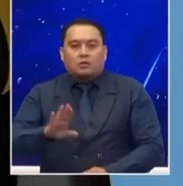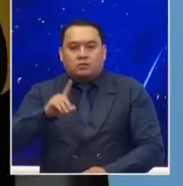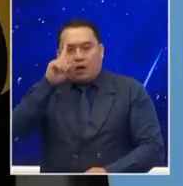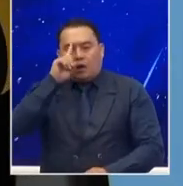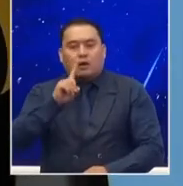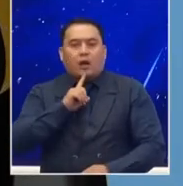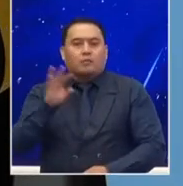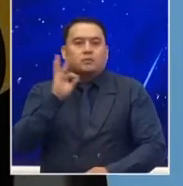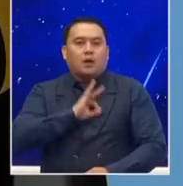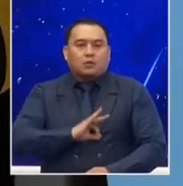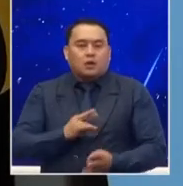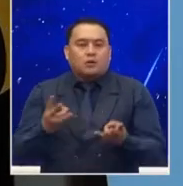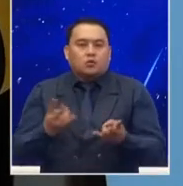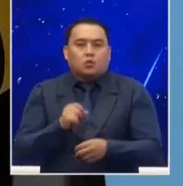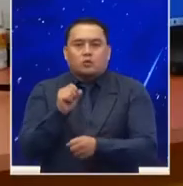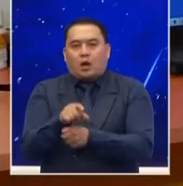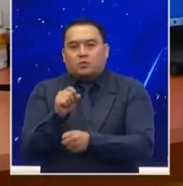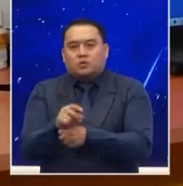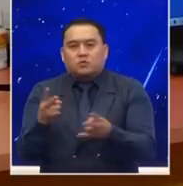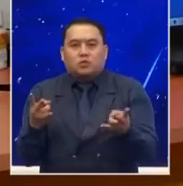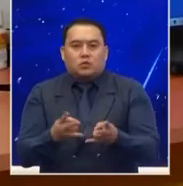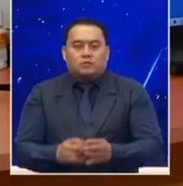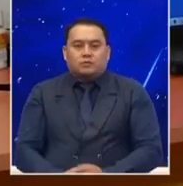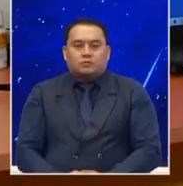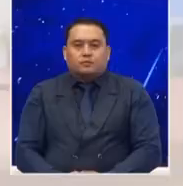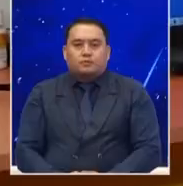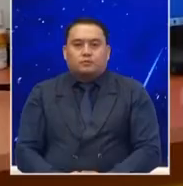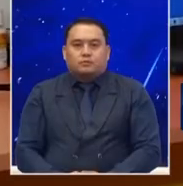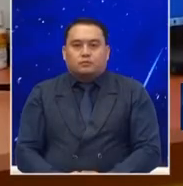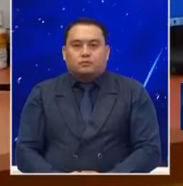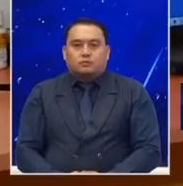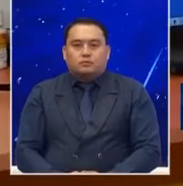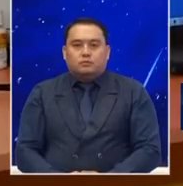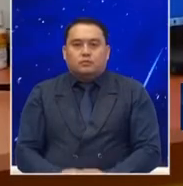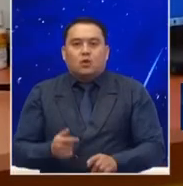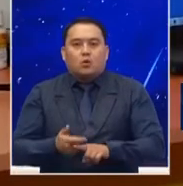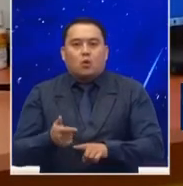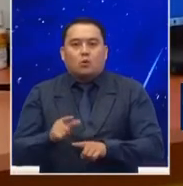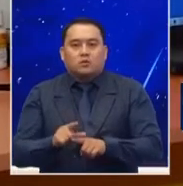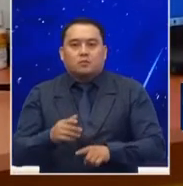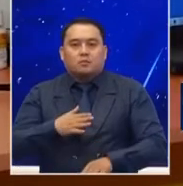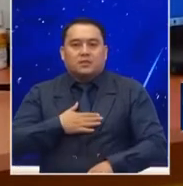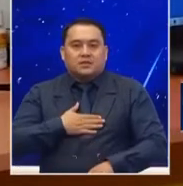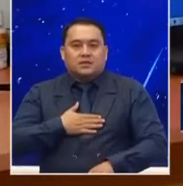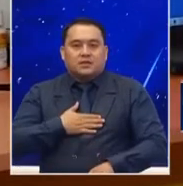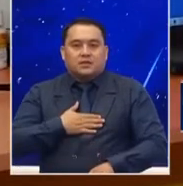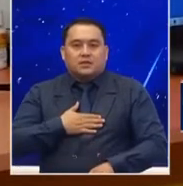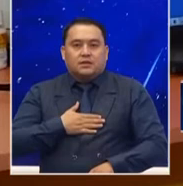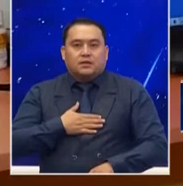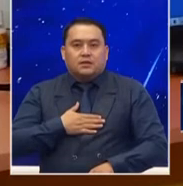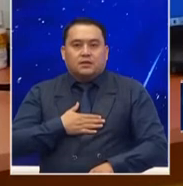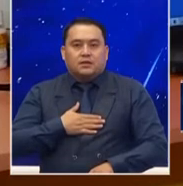пайдаланады. Қажетті құралдарына тапсырыс береді. Осы әлеуметтік GOV.kz порталынан біз керек дүниелерді